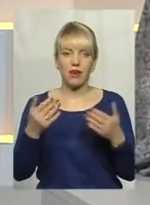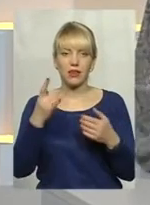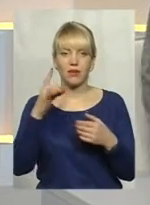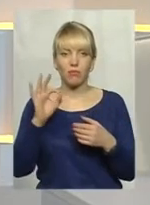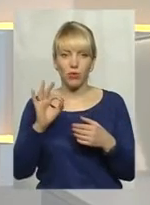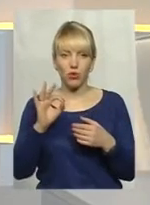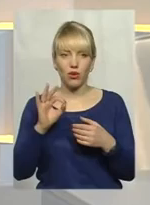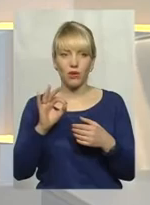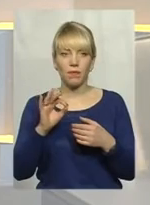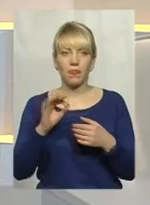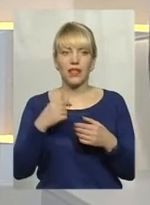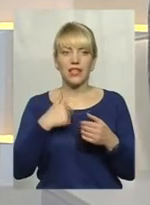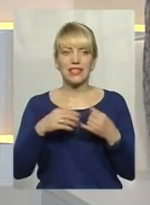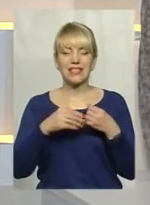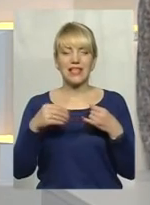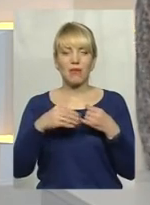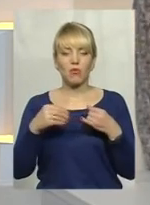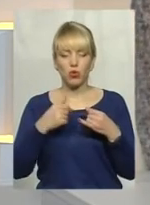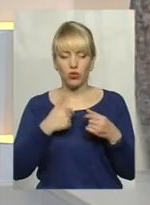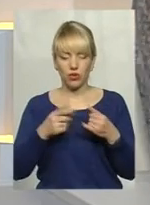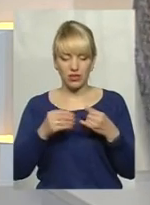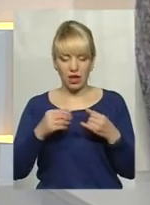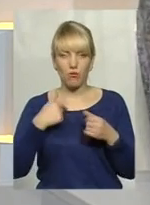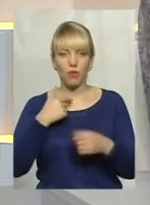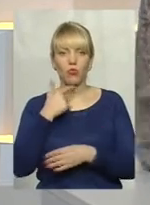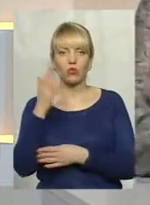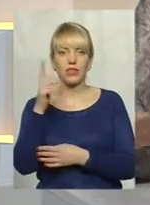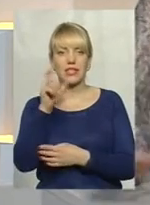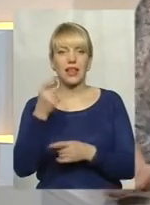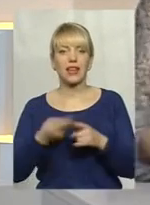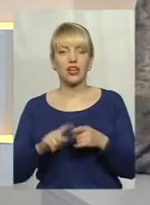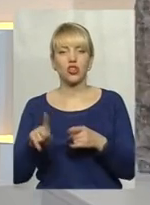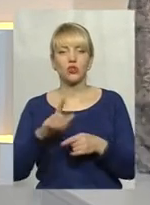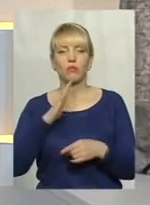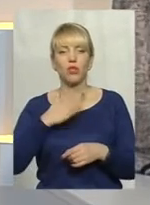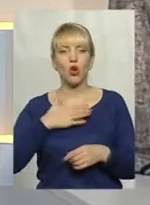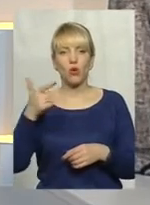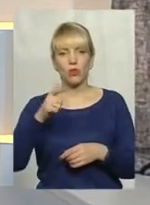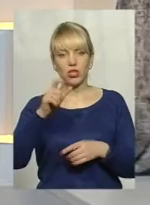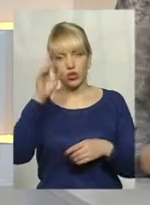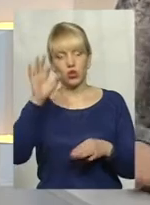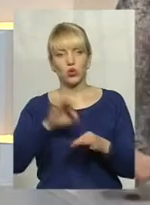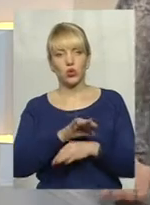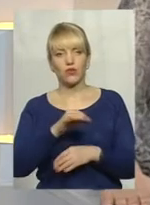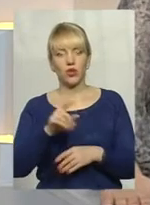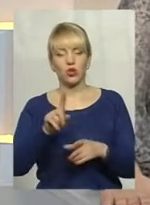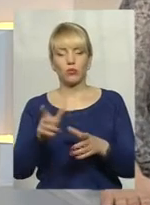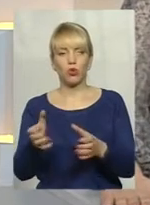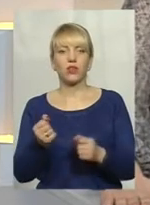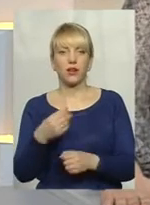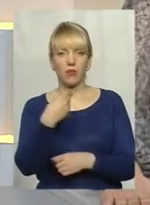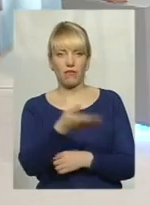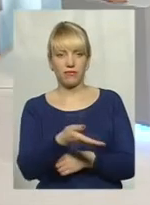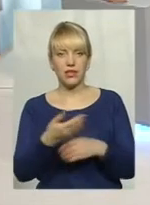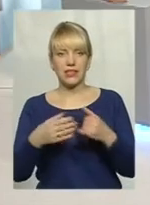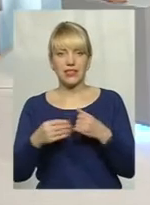ділянку проголосував для того, аби моя громадянська дружина її отримала, чи мій громадянський чоловік там отримав